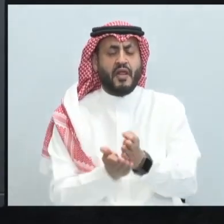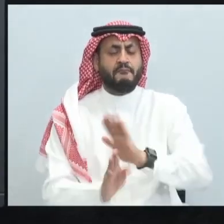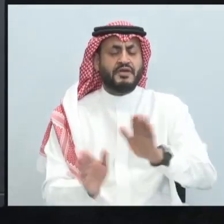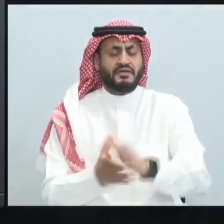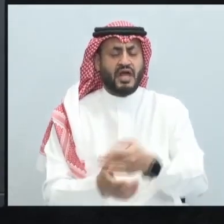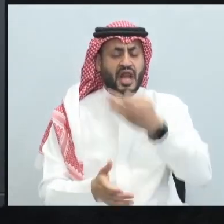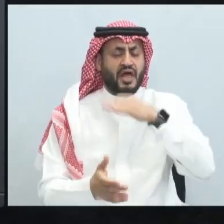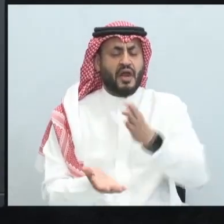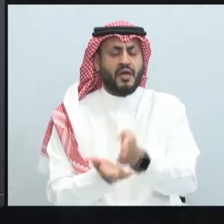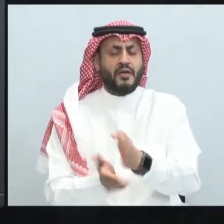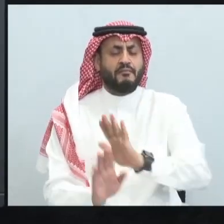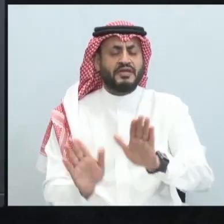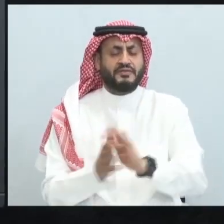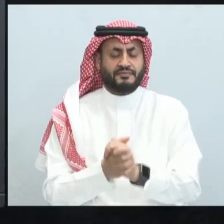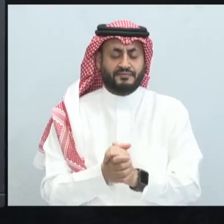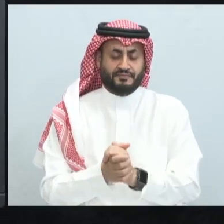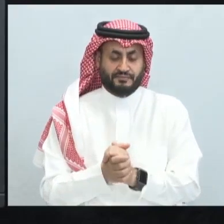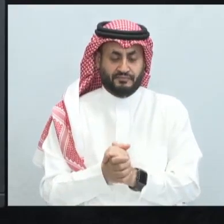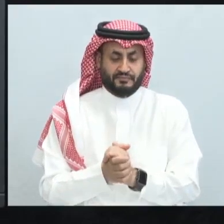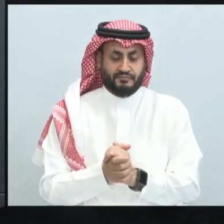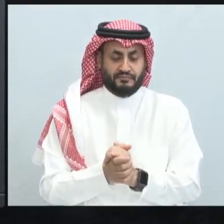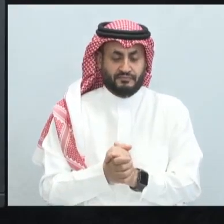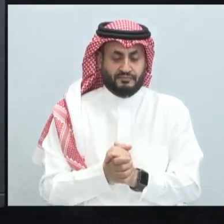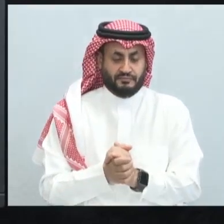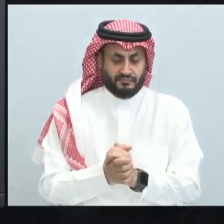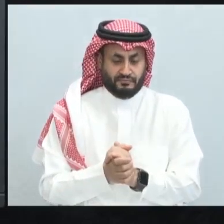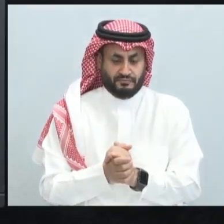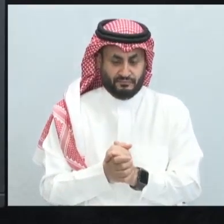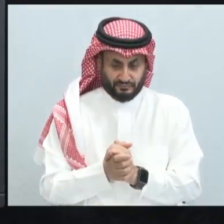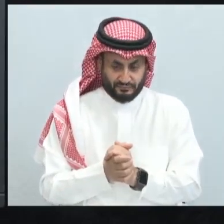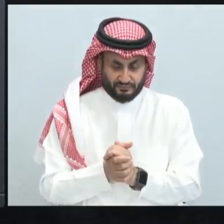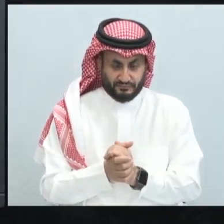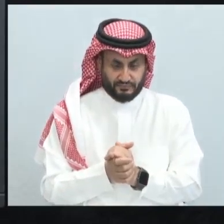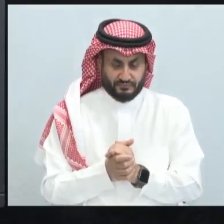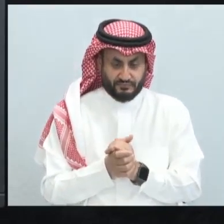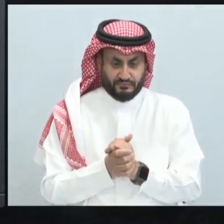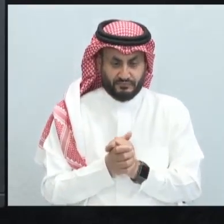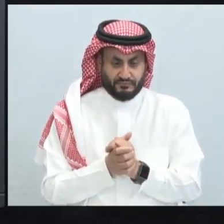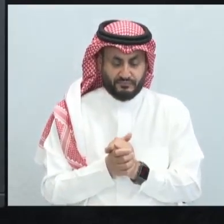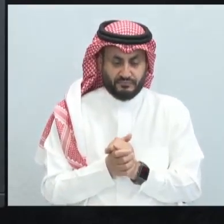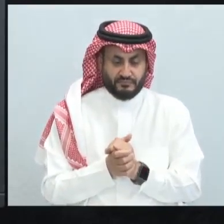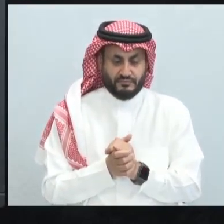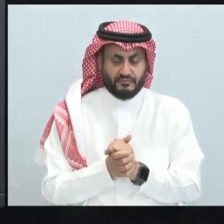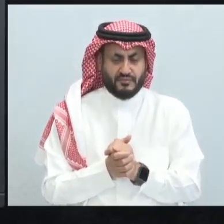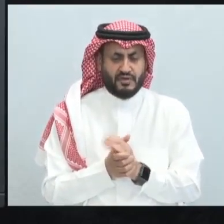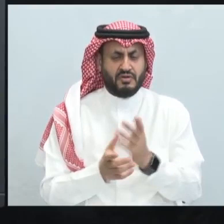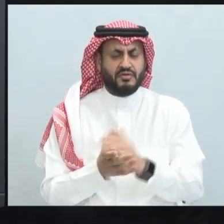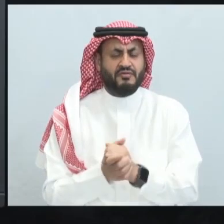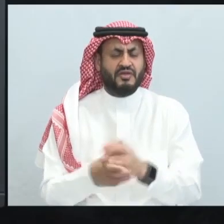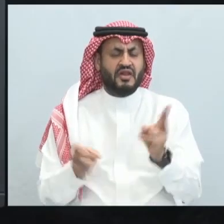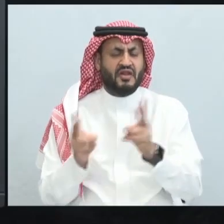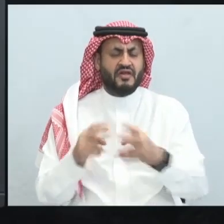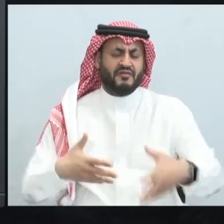يقول الا حقا والبعض ربما تدعوه نفسه الى انه يريد ان يضحك اخاه